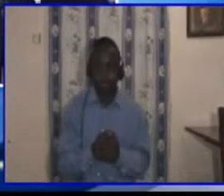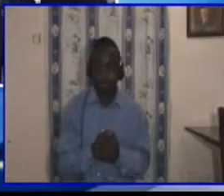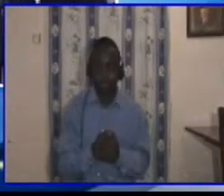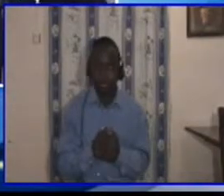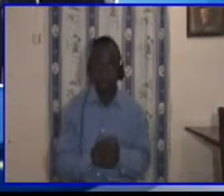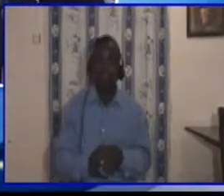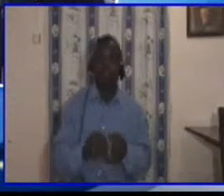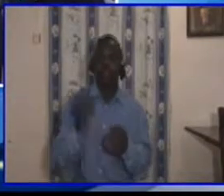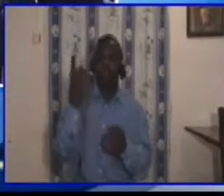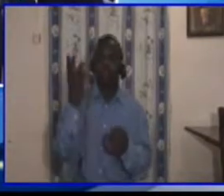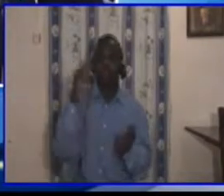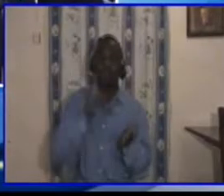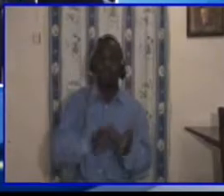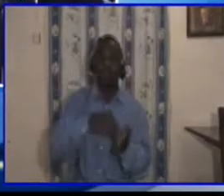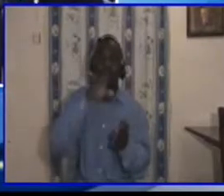1966